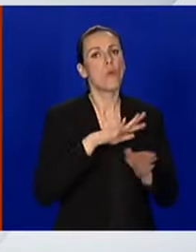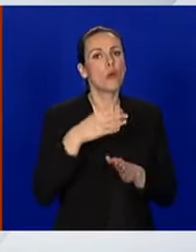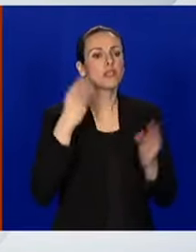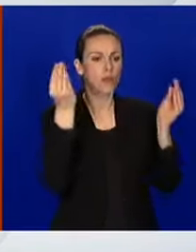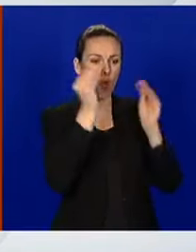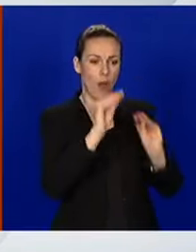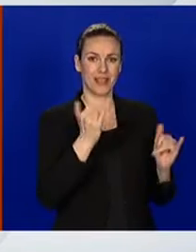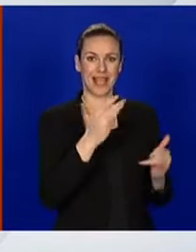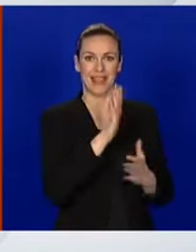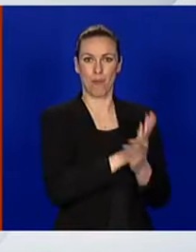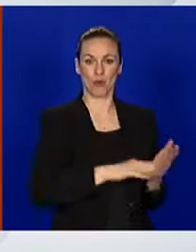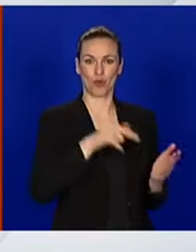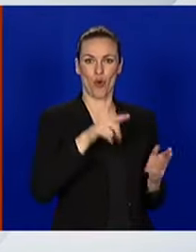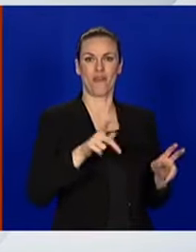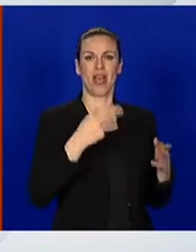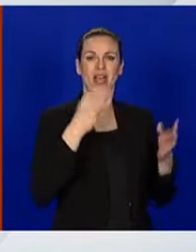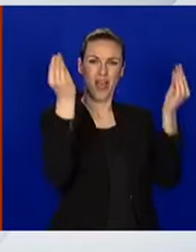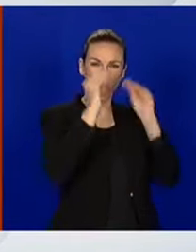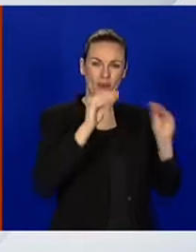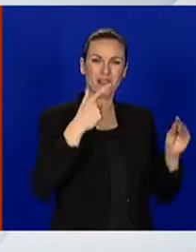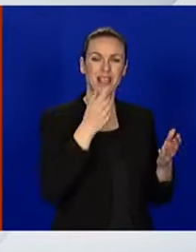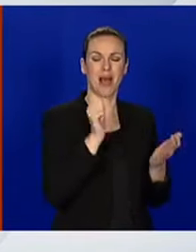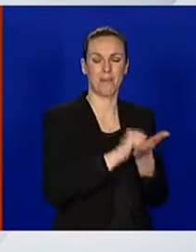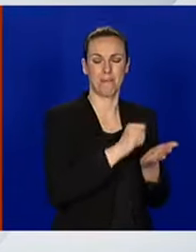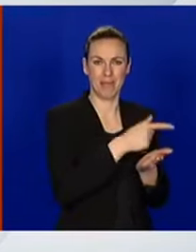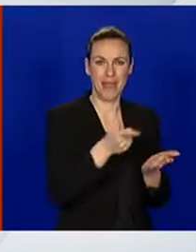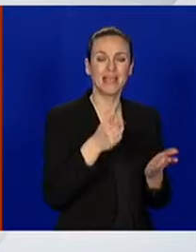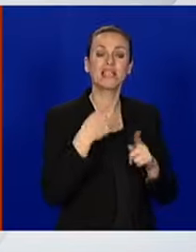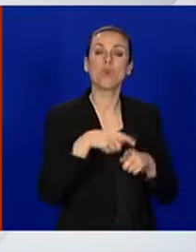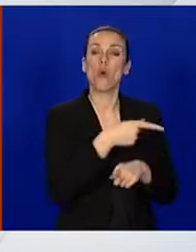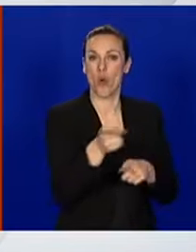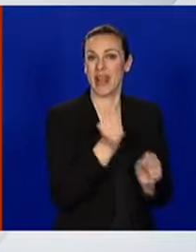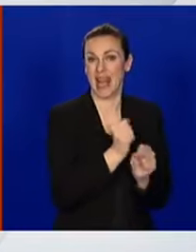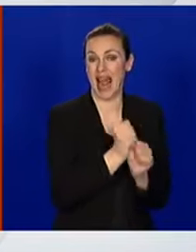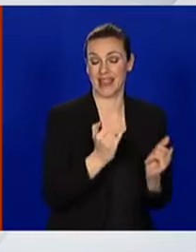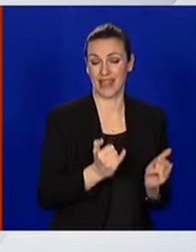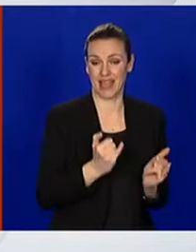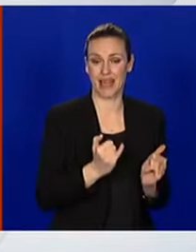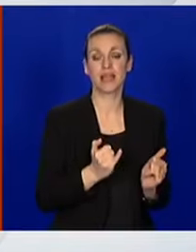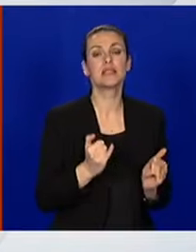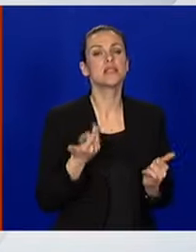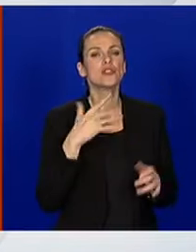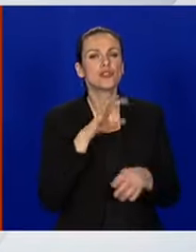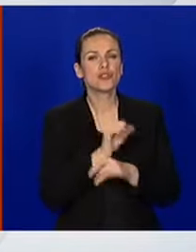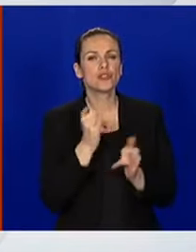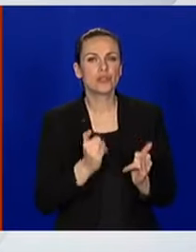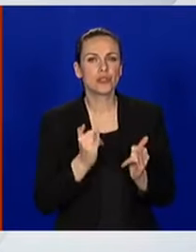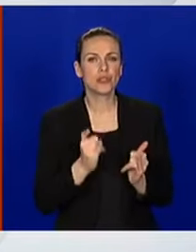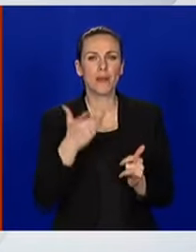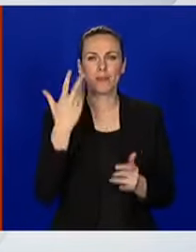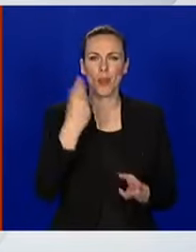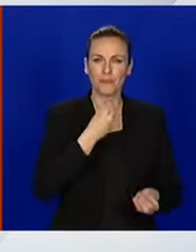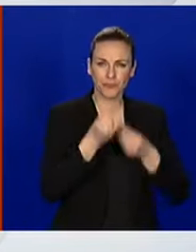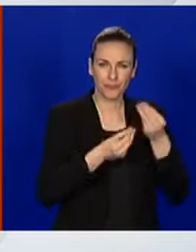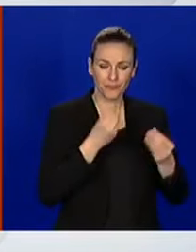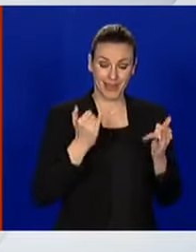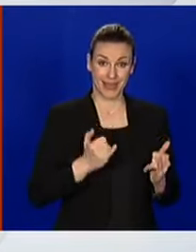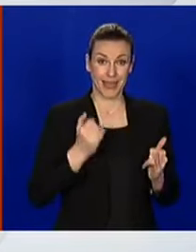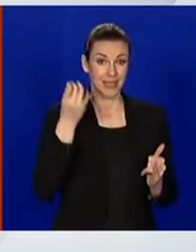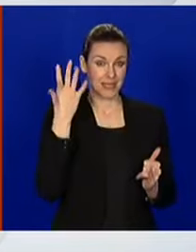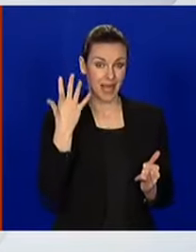ove konferencije, zbog toga što rade. Ono što možemo primijetiti iz izvješća za današnji